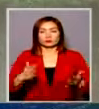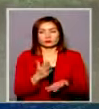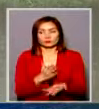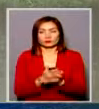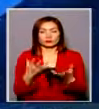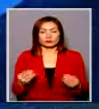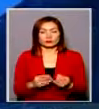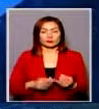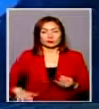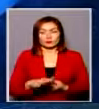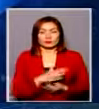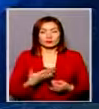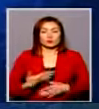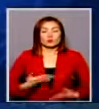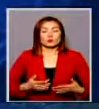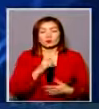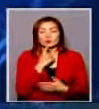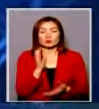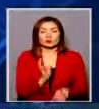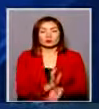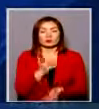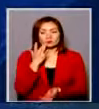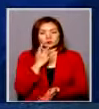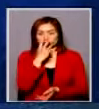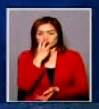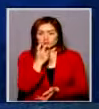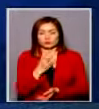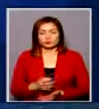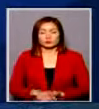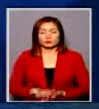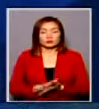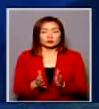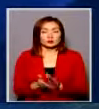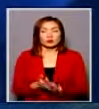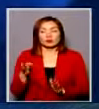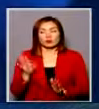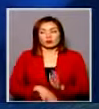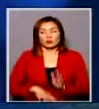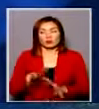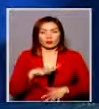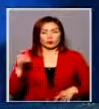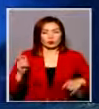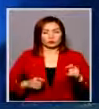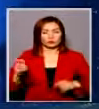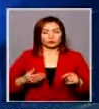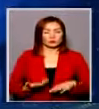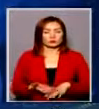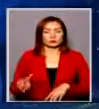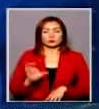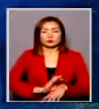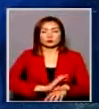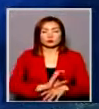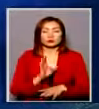на поверхность земли и блокирует движение. Обойти грязь становится невозможным. Ситуацию усугубили небывалые проливные дожди.